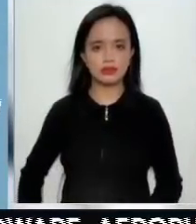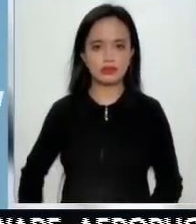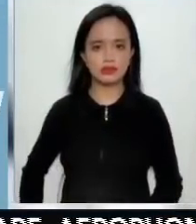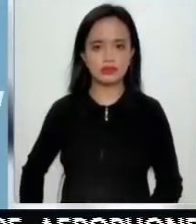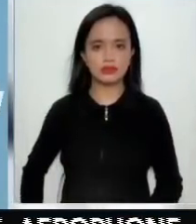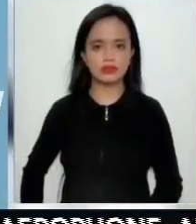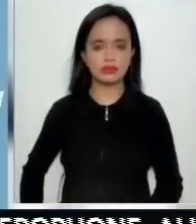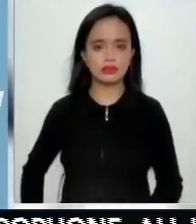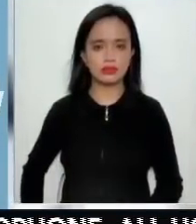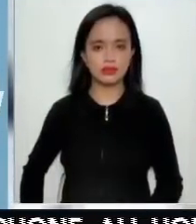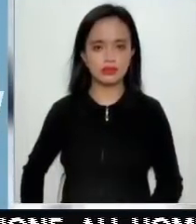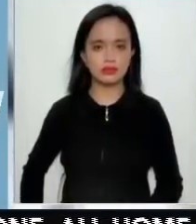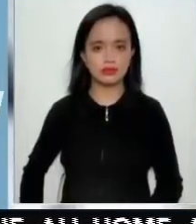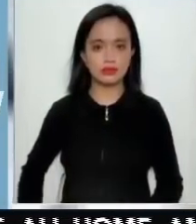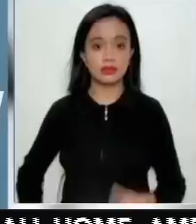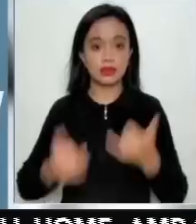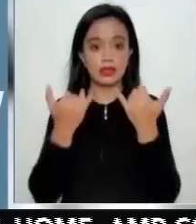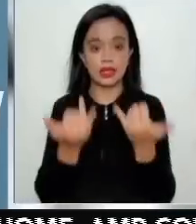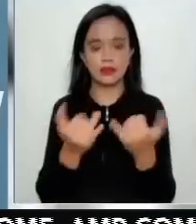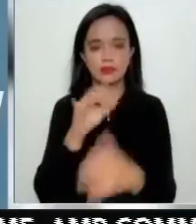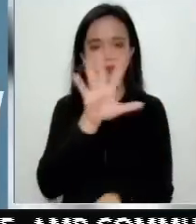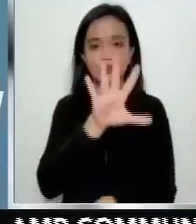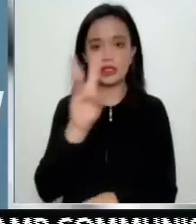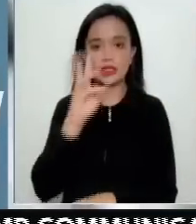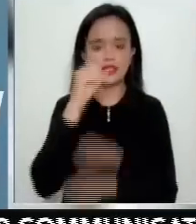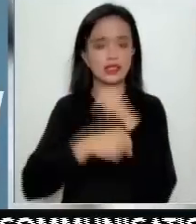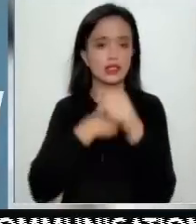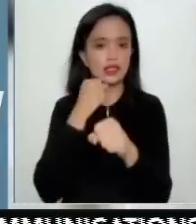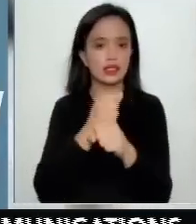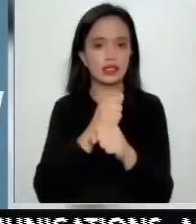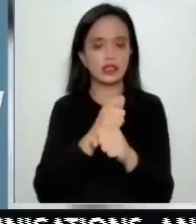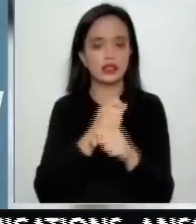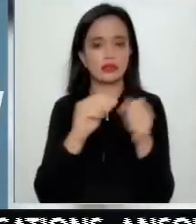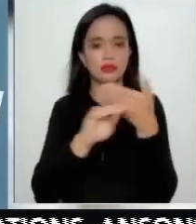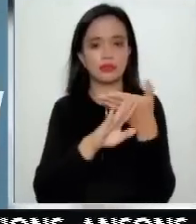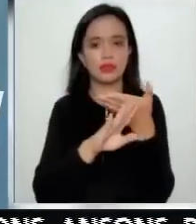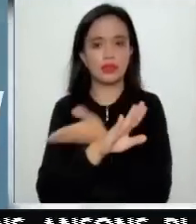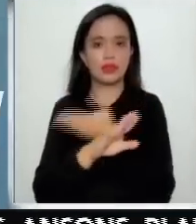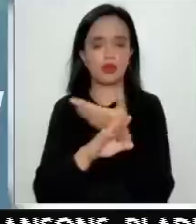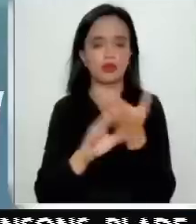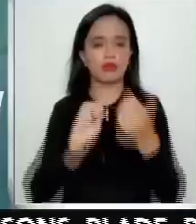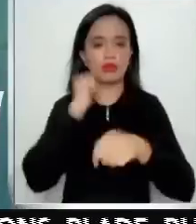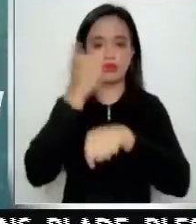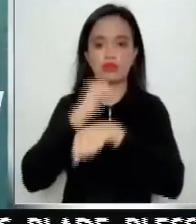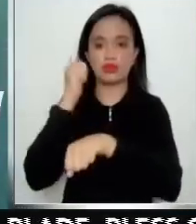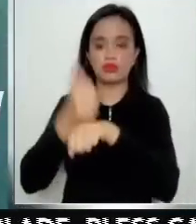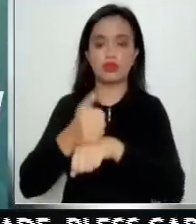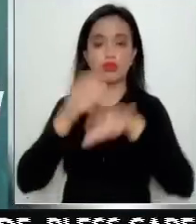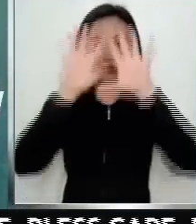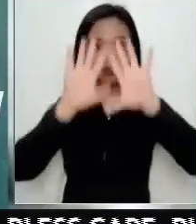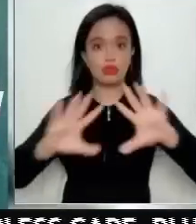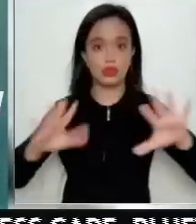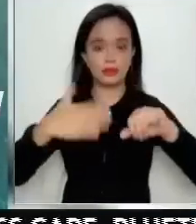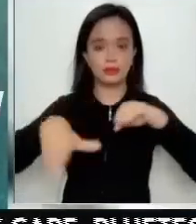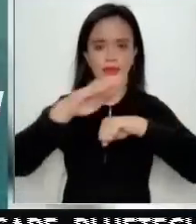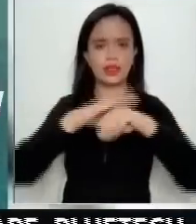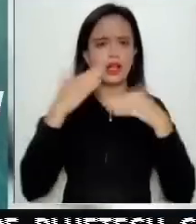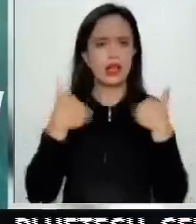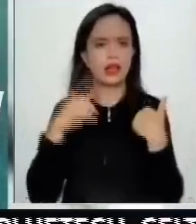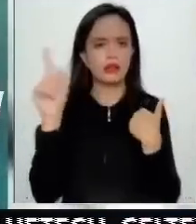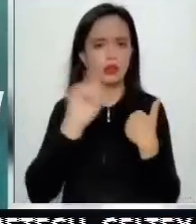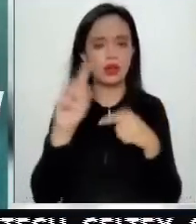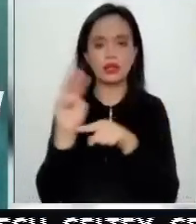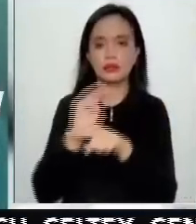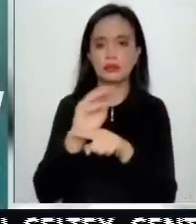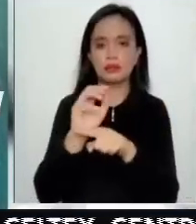Ngayon lang, sa loob ng 56 na taon mula ng mabuong Association of Southeast Asian Nations o ASEAN na magkakaroon ng joint military exercises